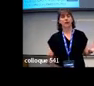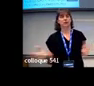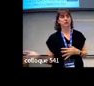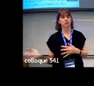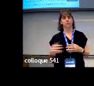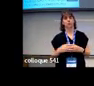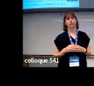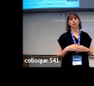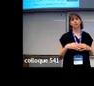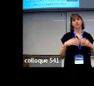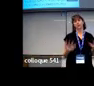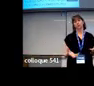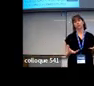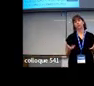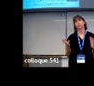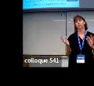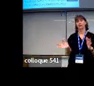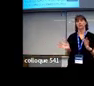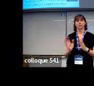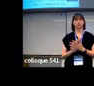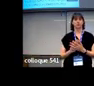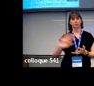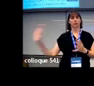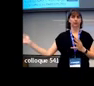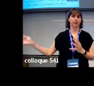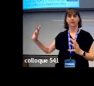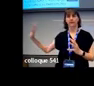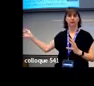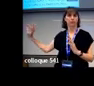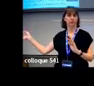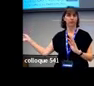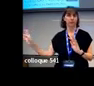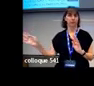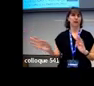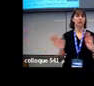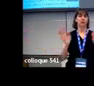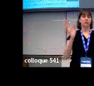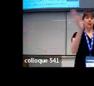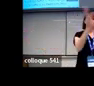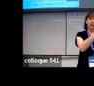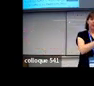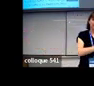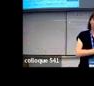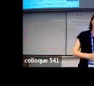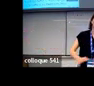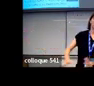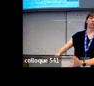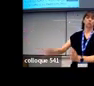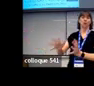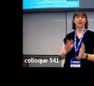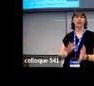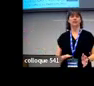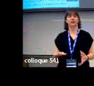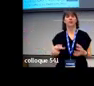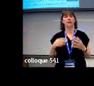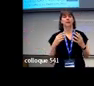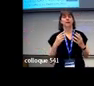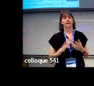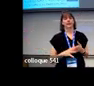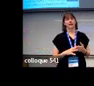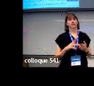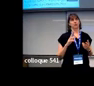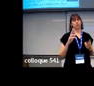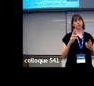fait tous les cas appliqués, je vais vous les montrer. Les entrevues vidéo puis les capsules. Ça, c'est tout moi qui ai fait le scénario, filmé, montage. Puis, pendant ce temps-là, leur rôle, elle, c'est